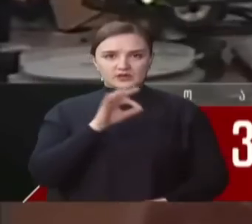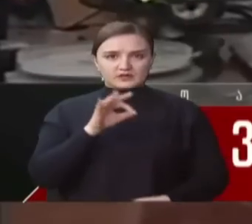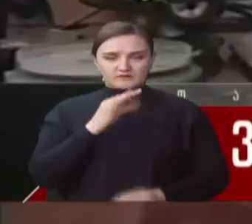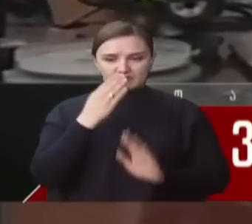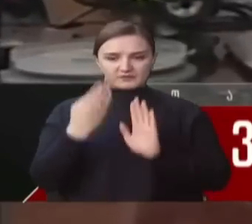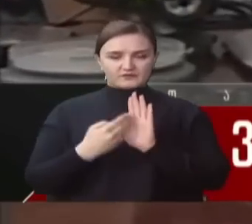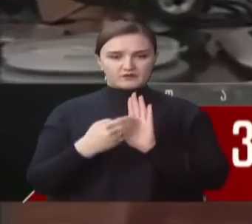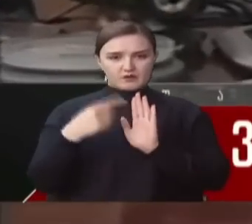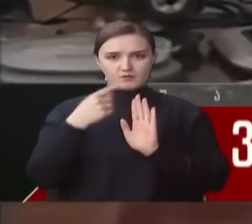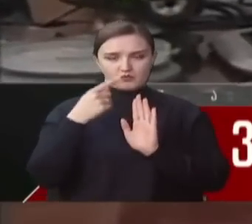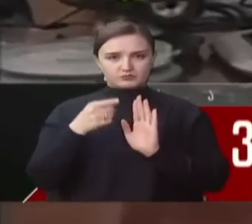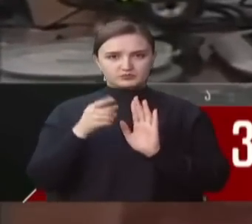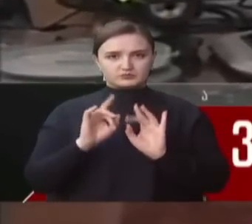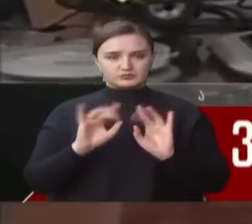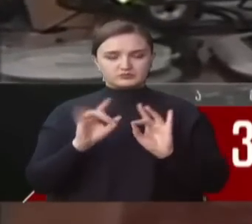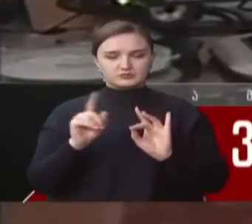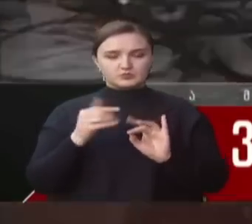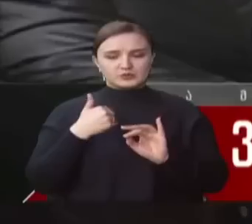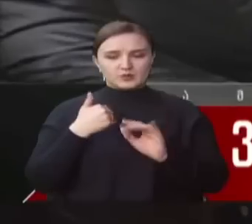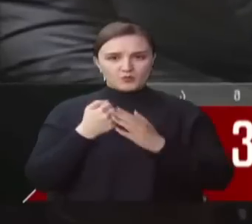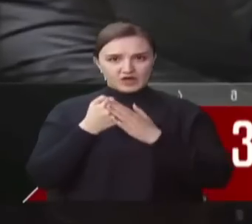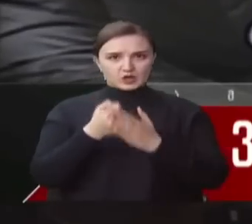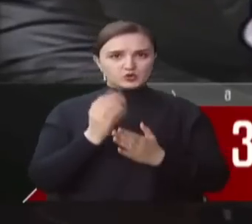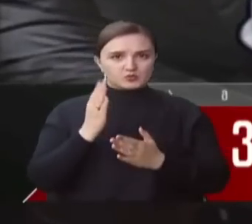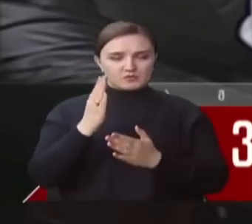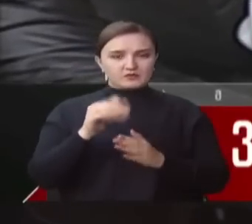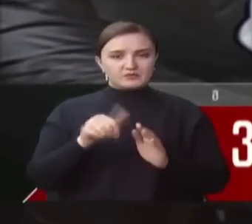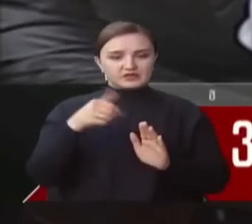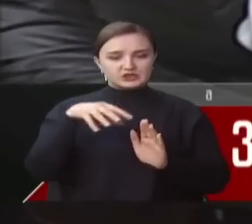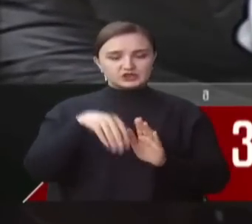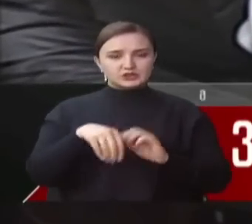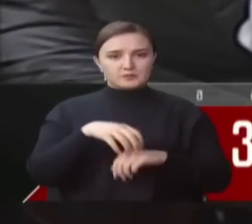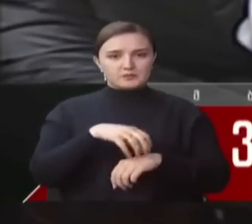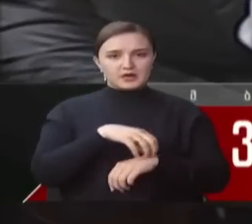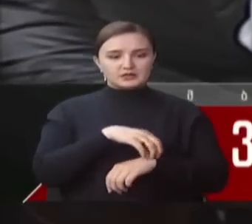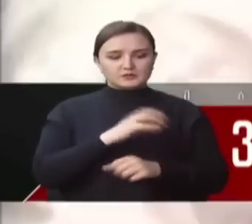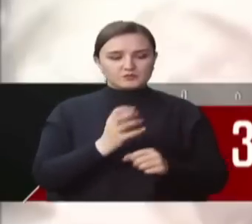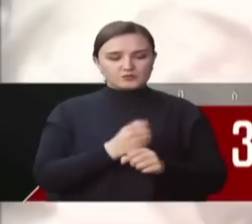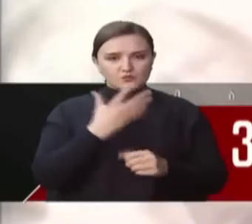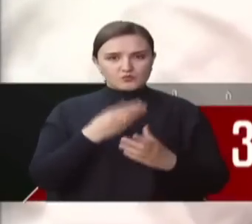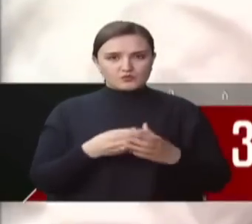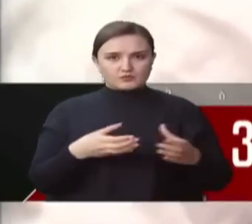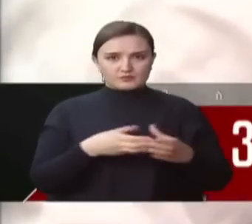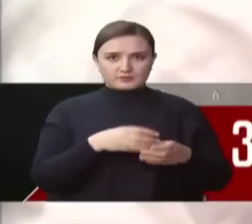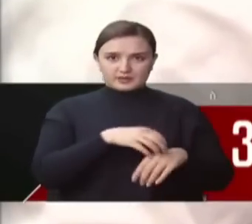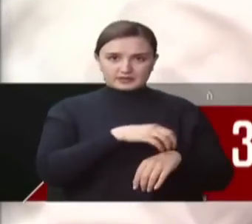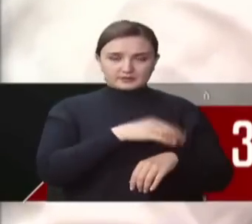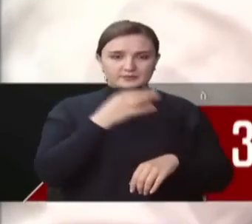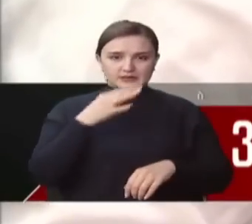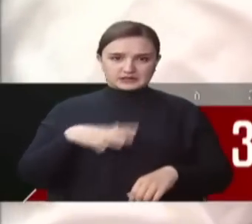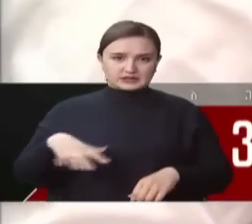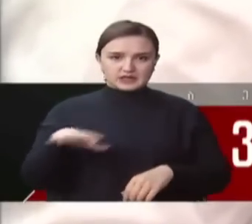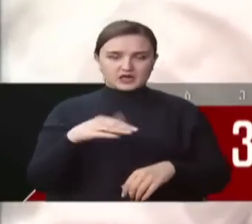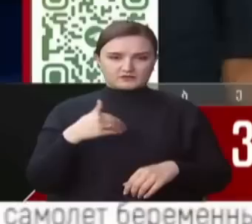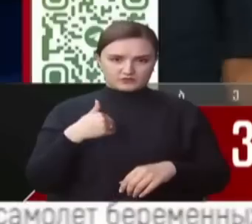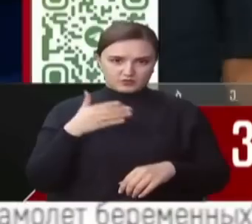უკვე ხმამაღლა საუბრობს იმაზე რას უნდა მიაღწიოს მომავალში ჯერში და პარტიულ ომებში გამარჯვებულმა მისმა ფლანგმა. Melekim Telma Sakartvelo